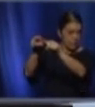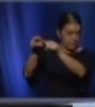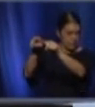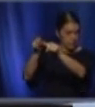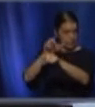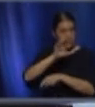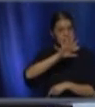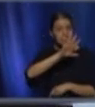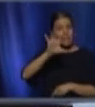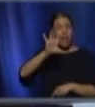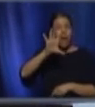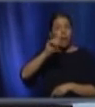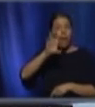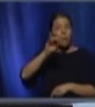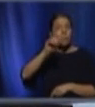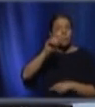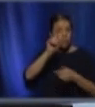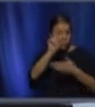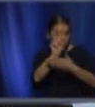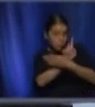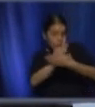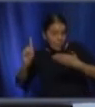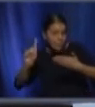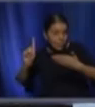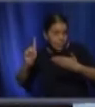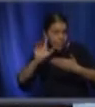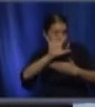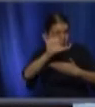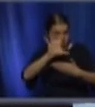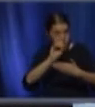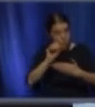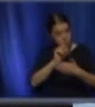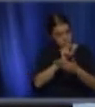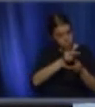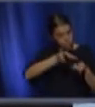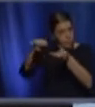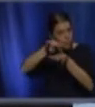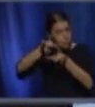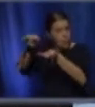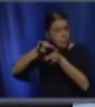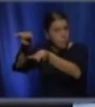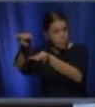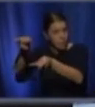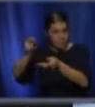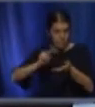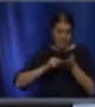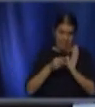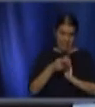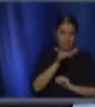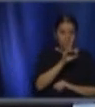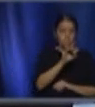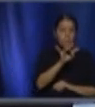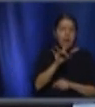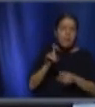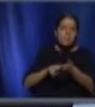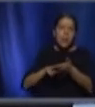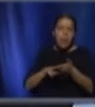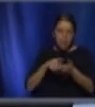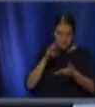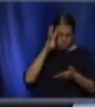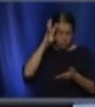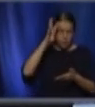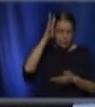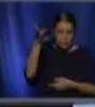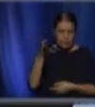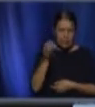semaine, puis on a réussi à contrôler entre 800 et 1000, imaginez-vous si on était à 2000 ou on était à